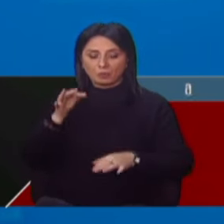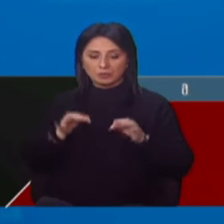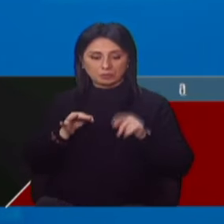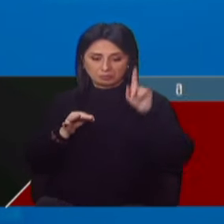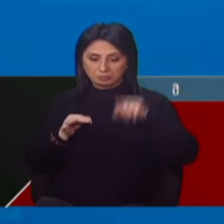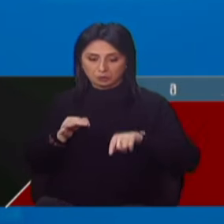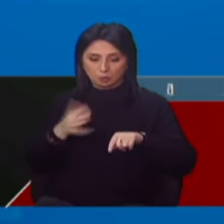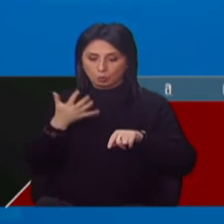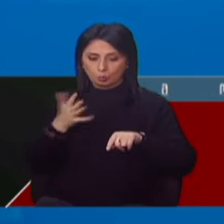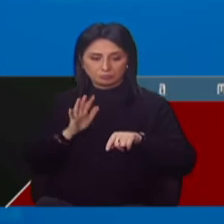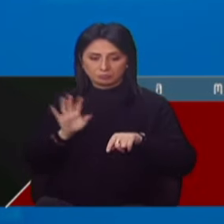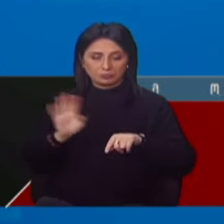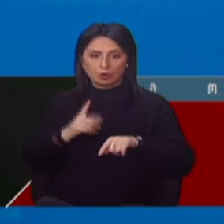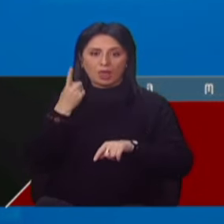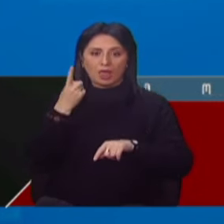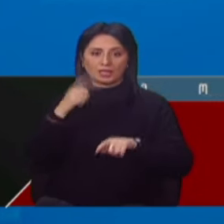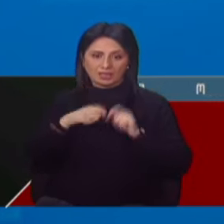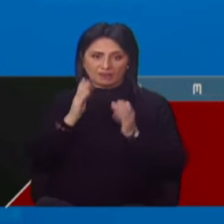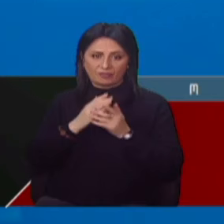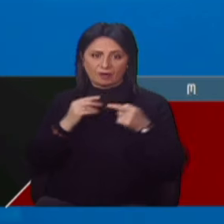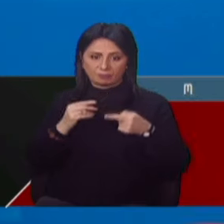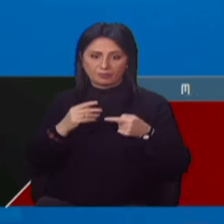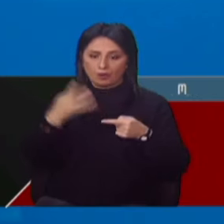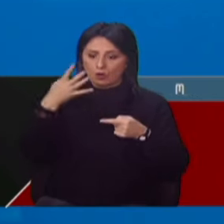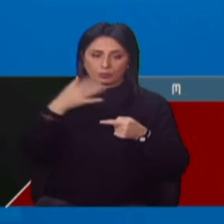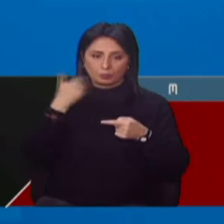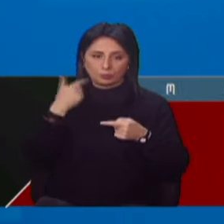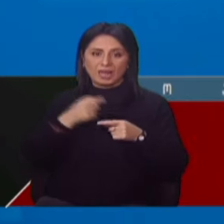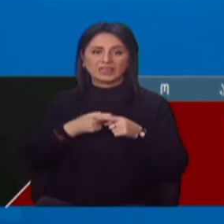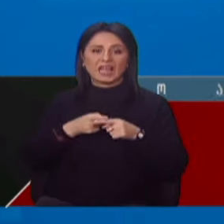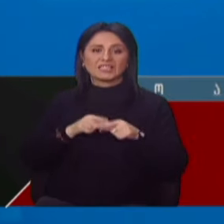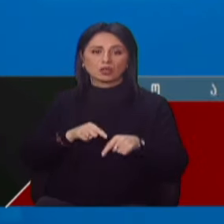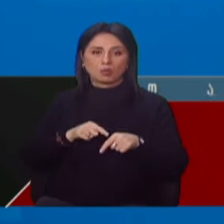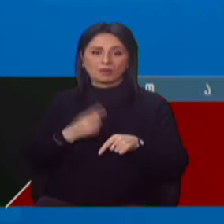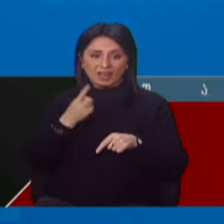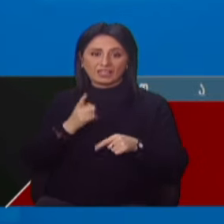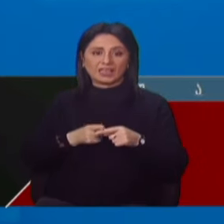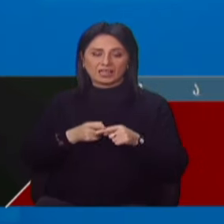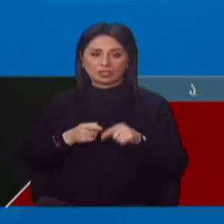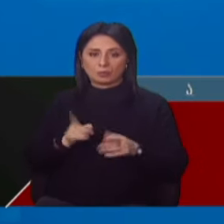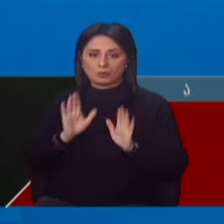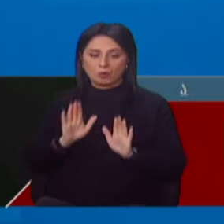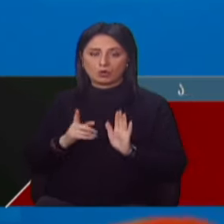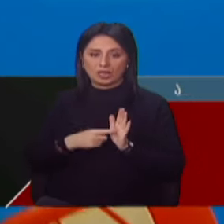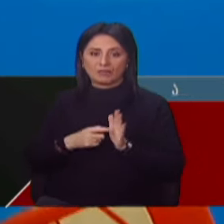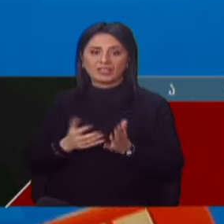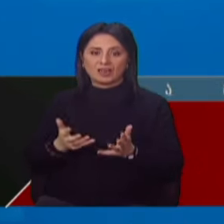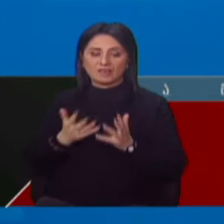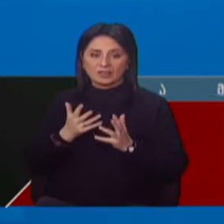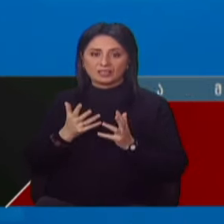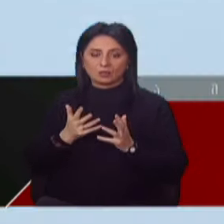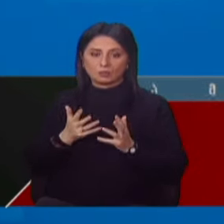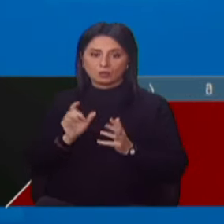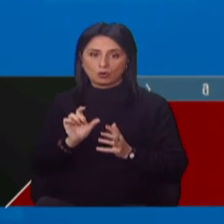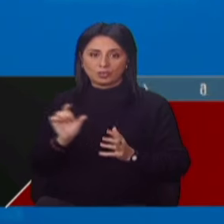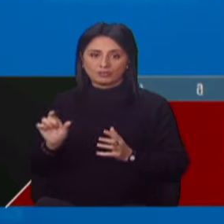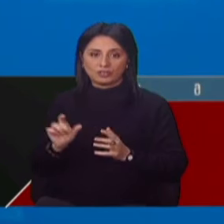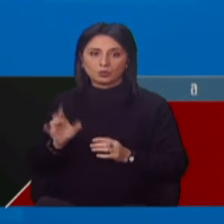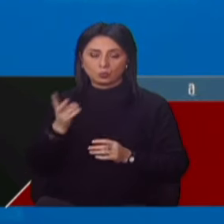სასამართლომ დარღვევა დაადგინა მხოლოდ 1 მოხლის ნაწილში და ისიც ნაწილობრივ მხოლოდ გამოძიების ეფექტიანობის კონტექსტში.